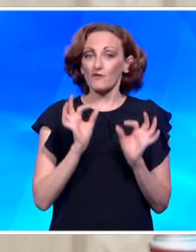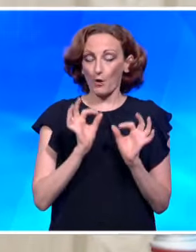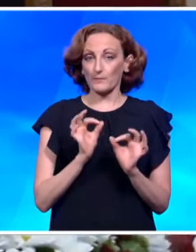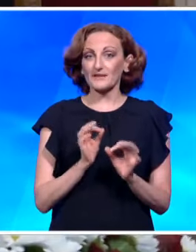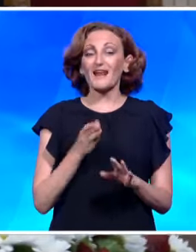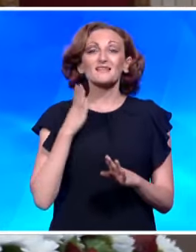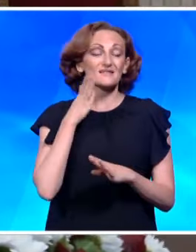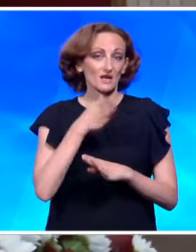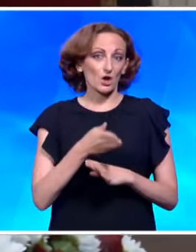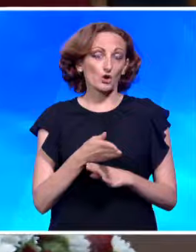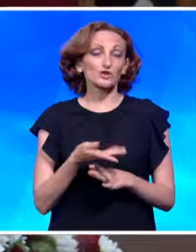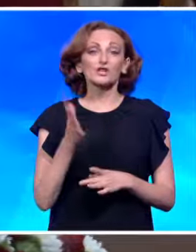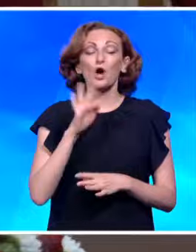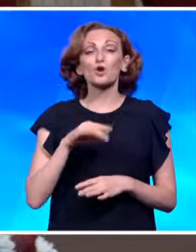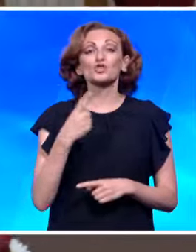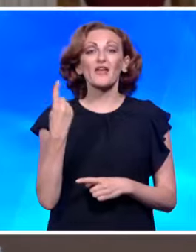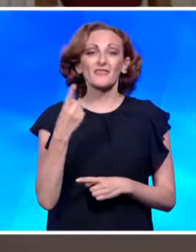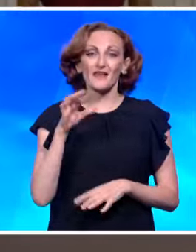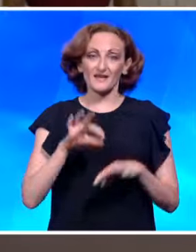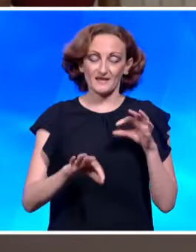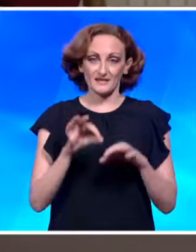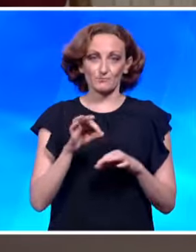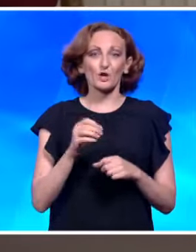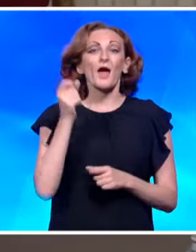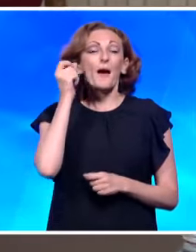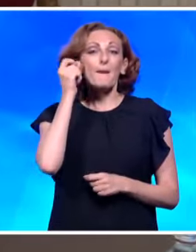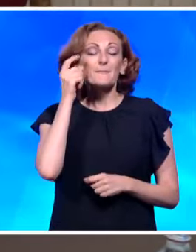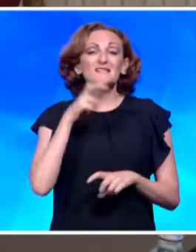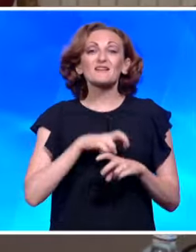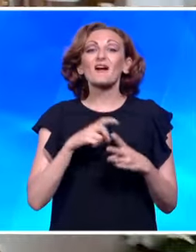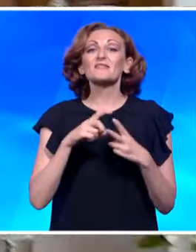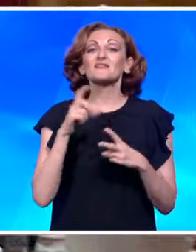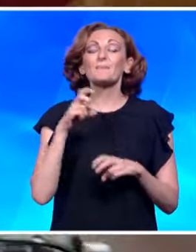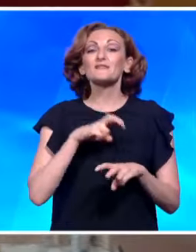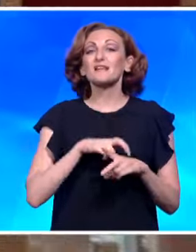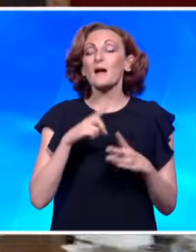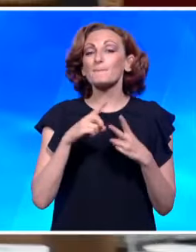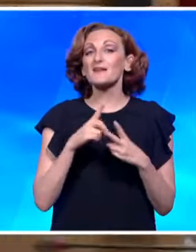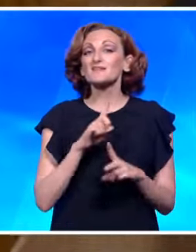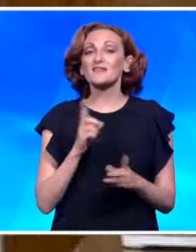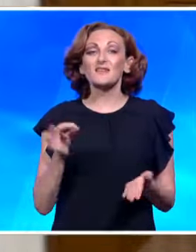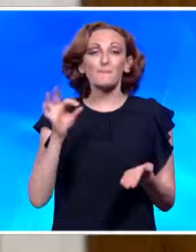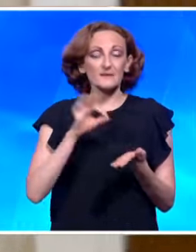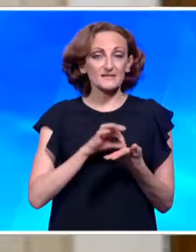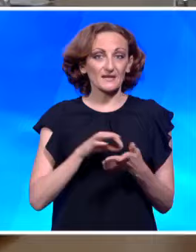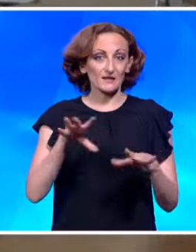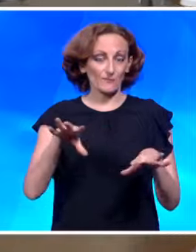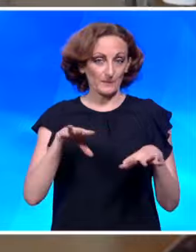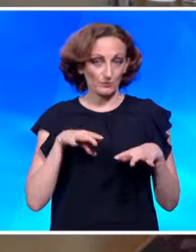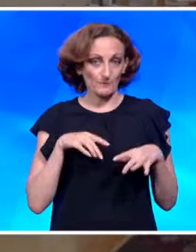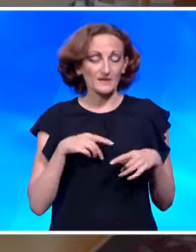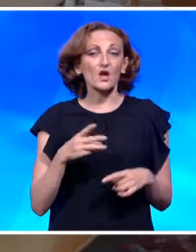на избори. Председателят на ДПС Делян Пеевски не дойде в президентството. Вторите в парламента бяха представени от